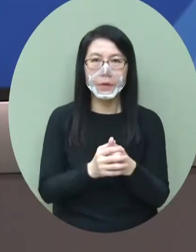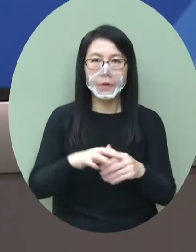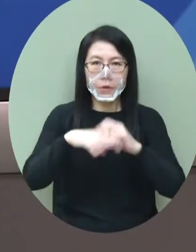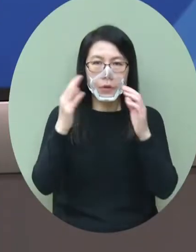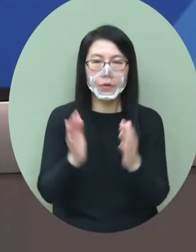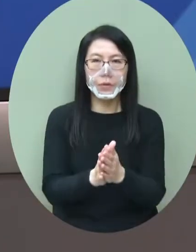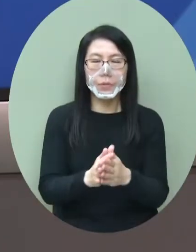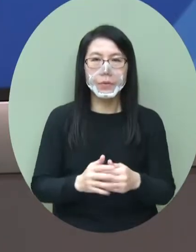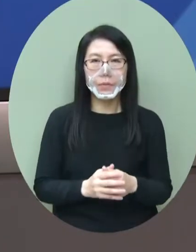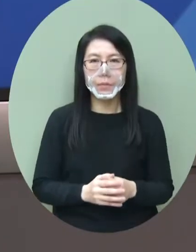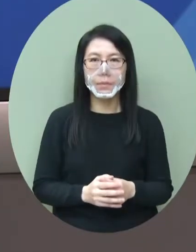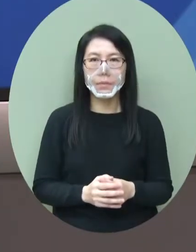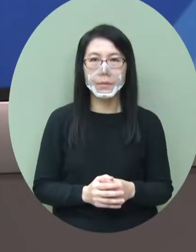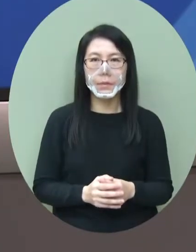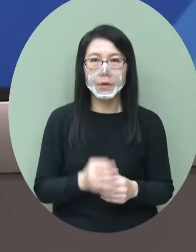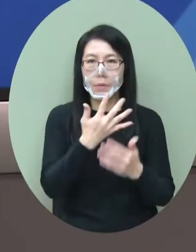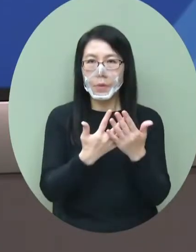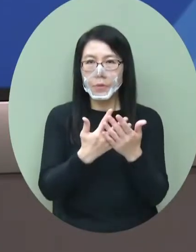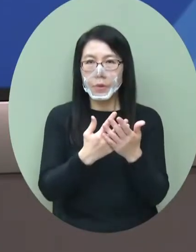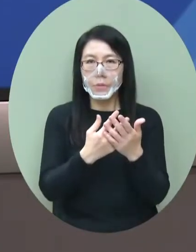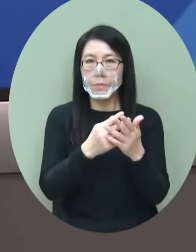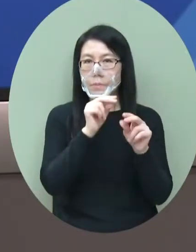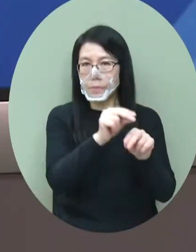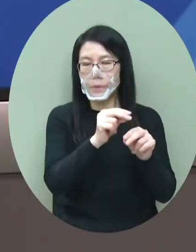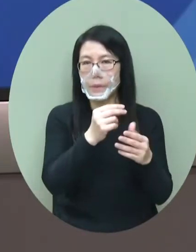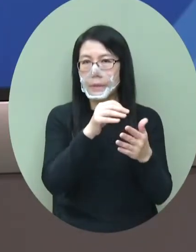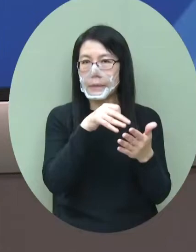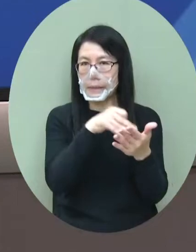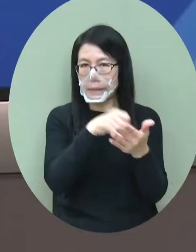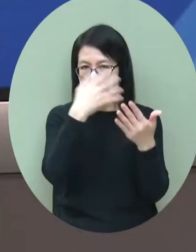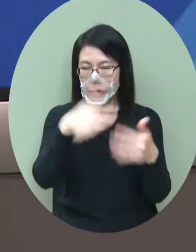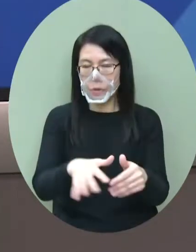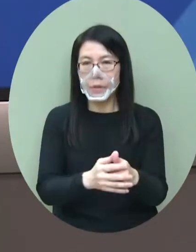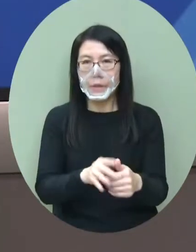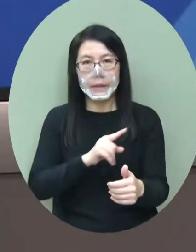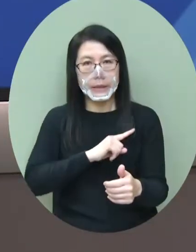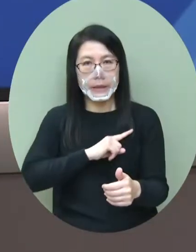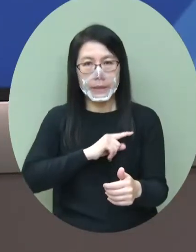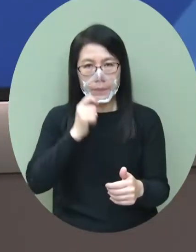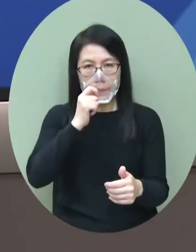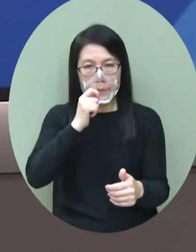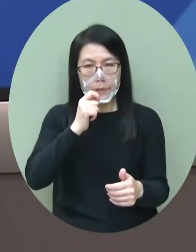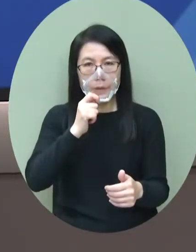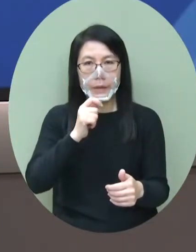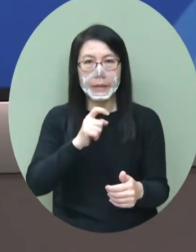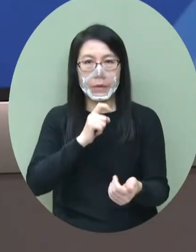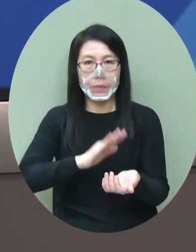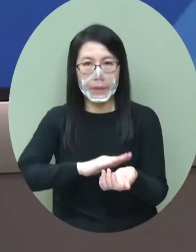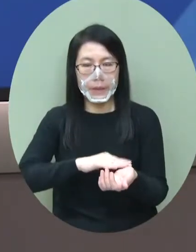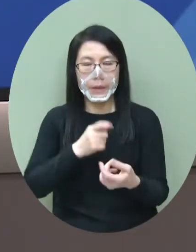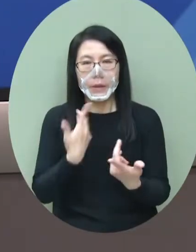今天去看的话呢，除了上网登记，就是在快速测试已经是阳性，他们会收